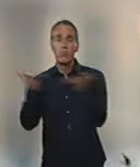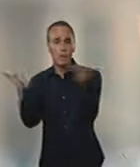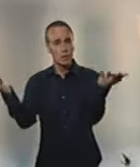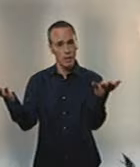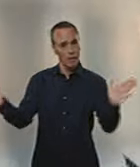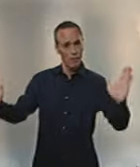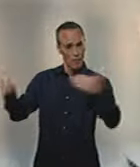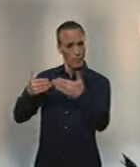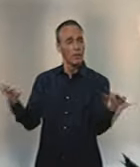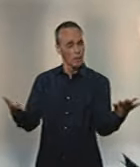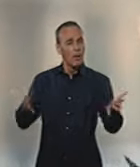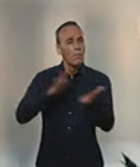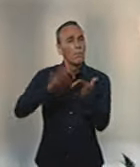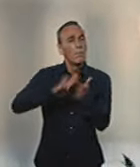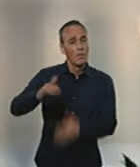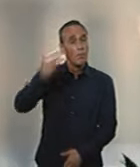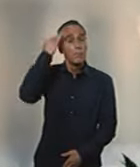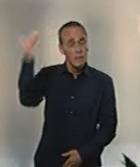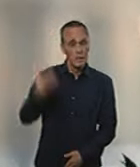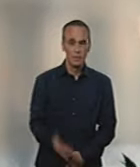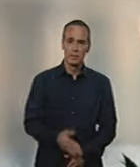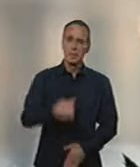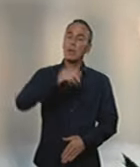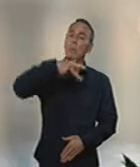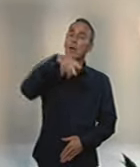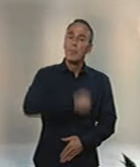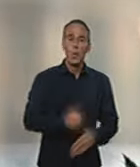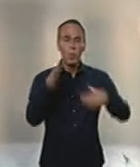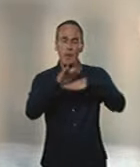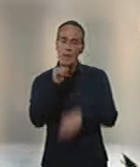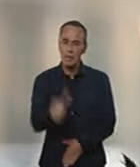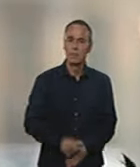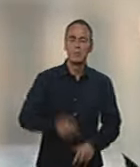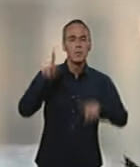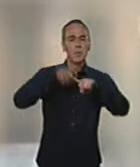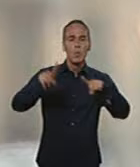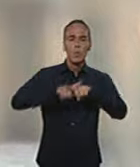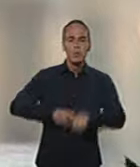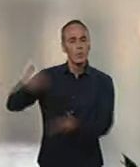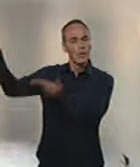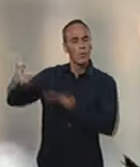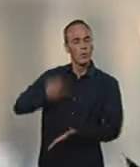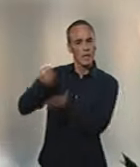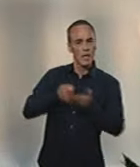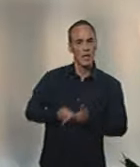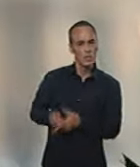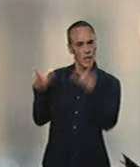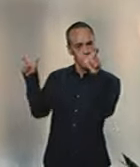PME s'il n'y a pas de tracibilité des produits que nous importons alors la vie pour ceux qui travaillent sera de plus en plus